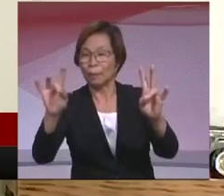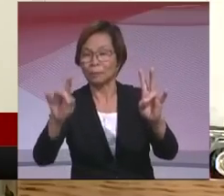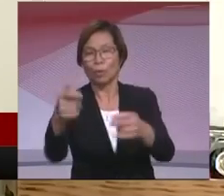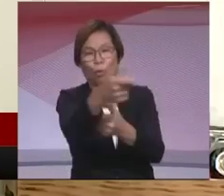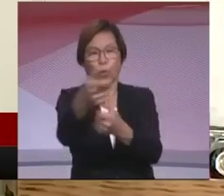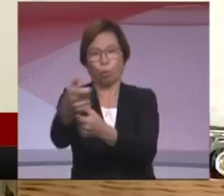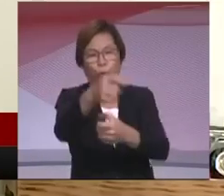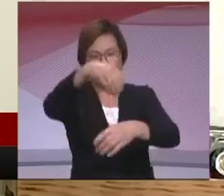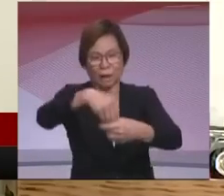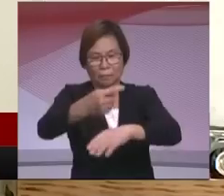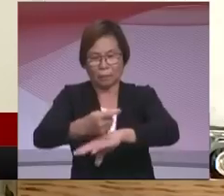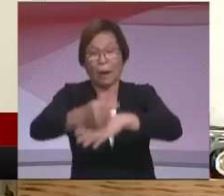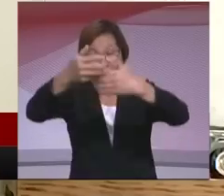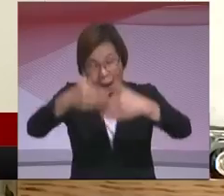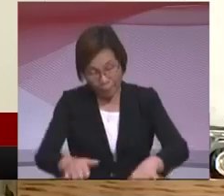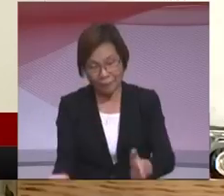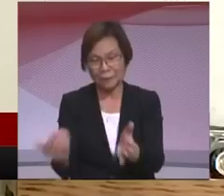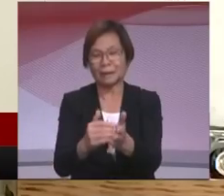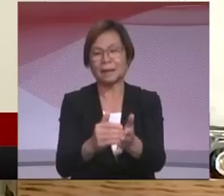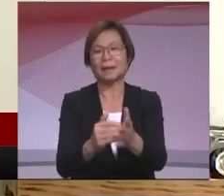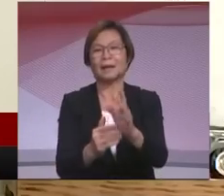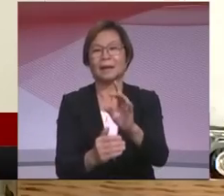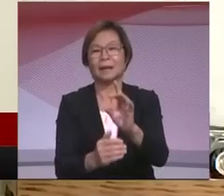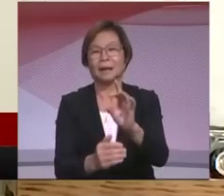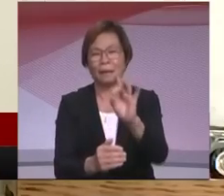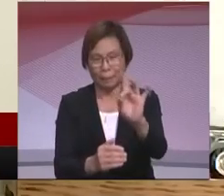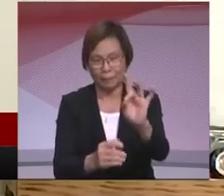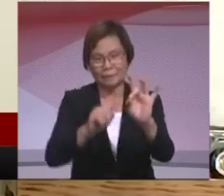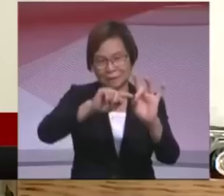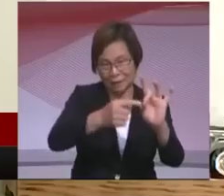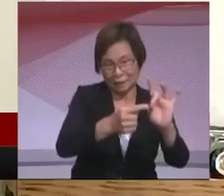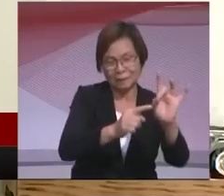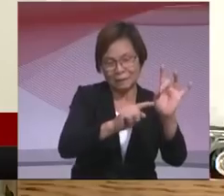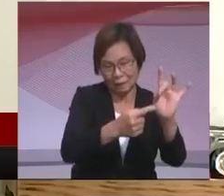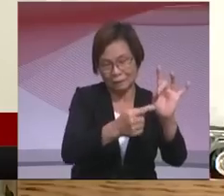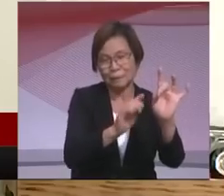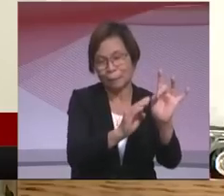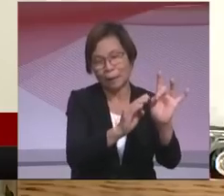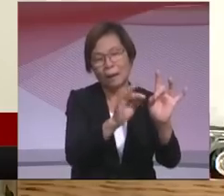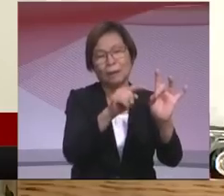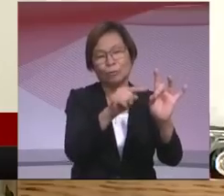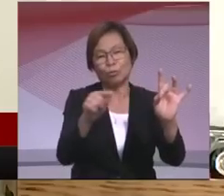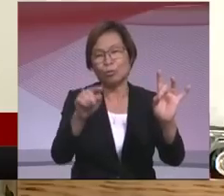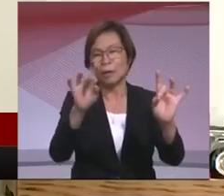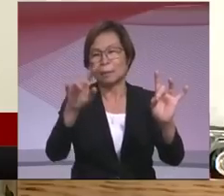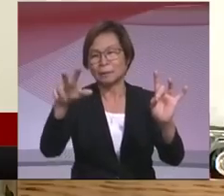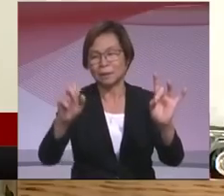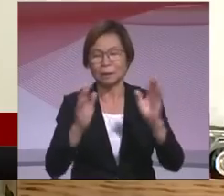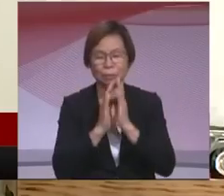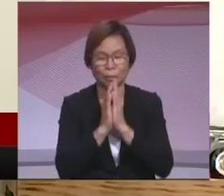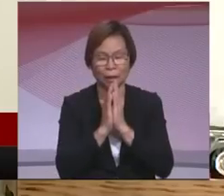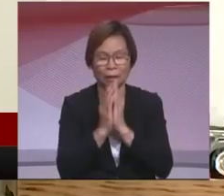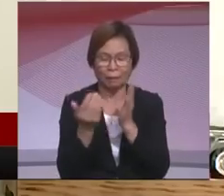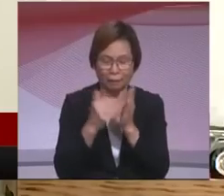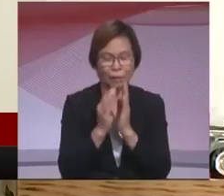tersebut. Lepas itu pukul 8 sampai 8.30 sembahyang